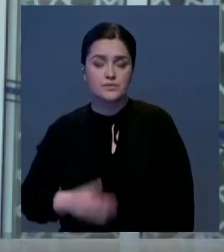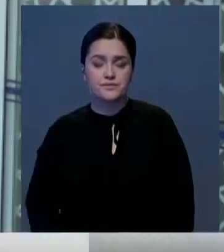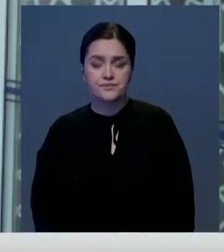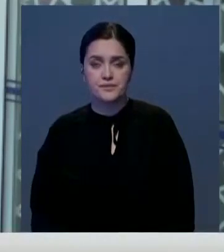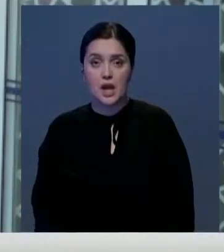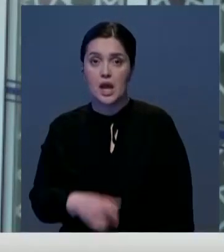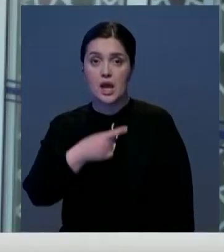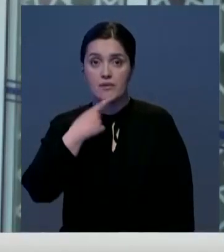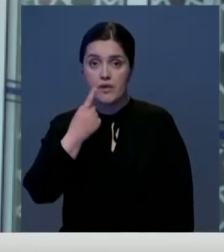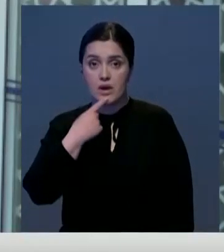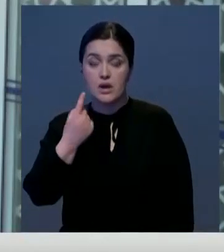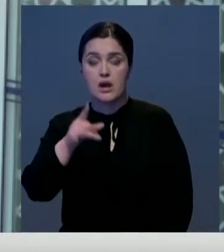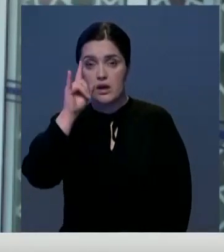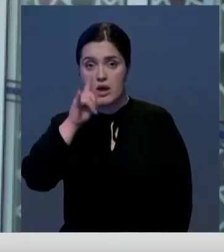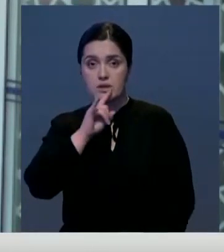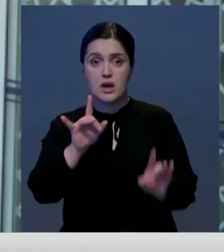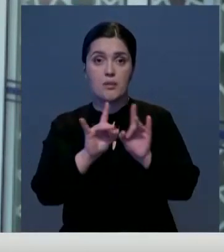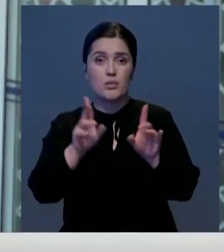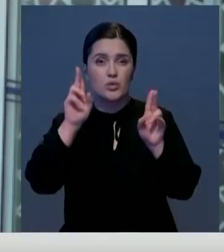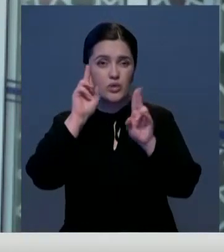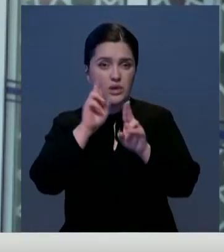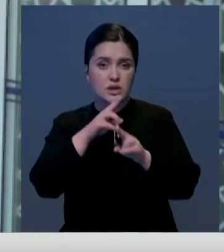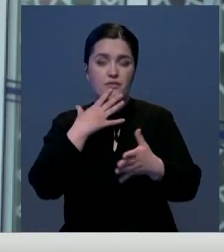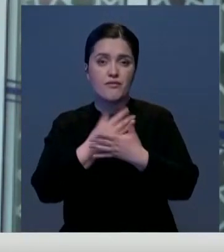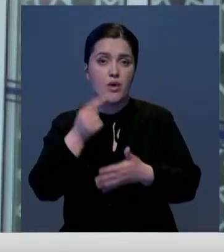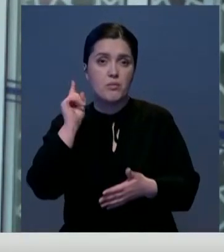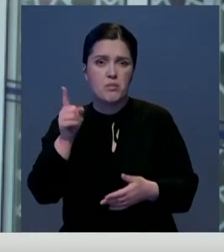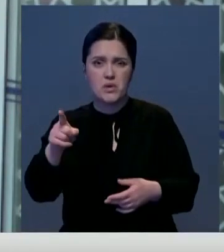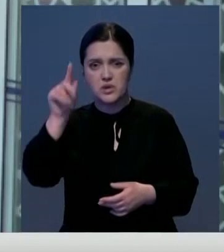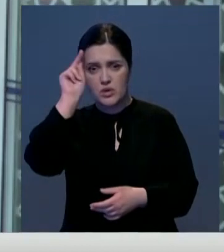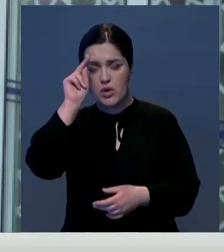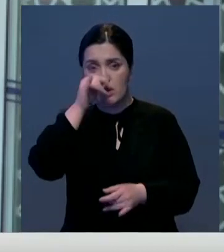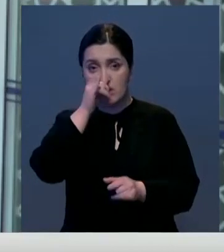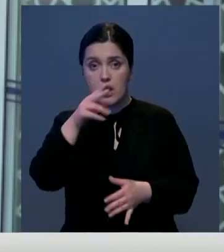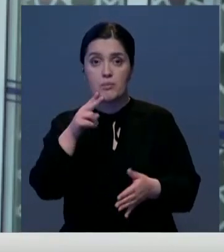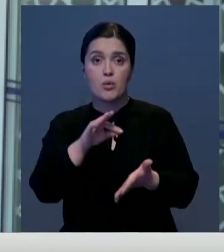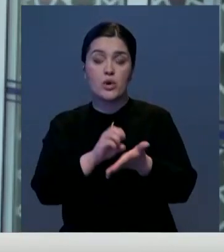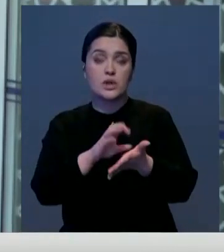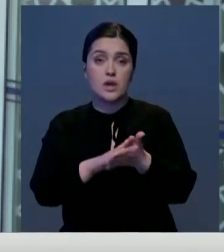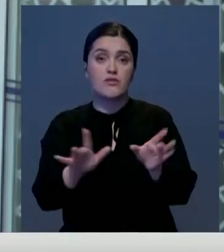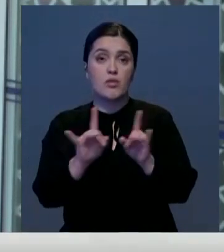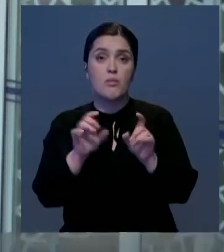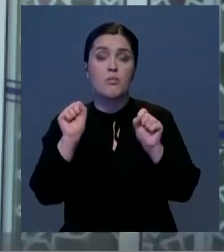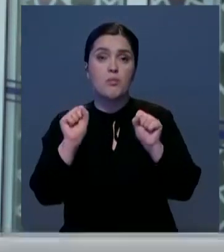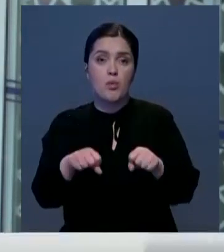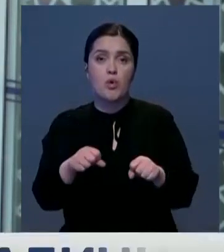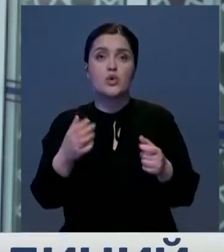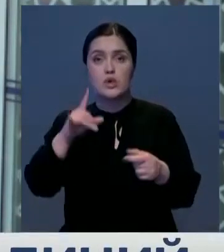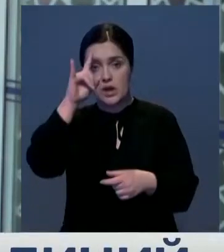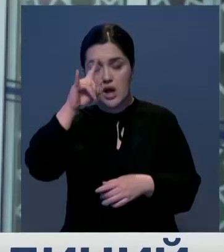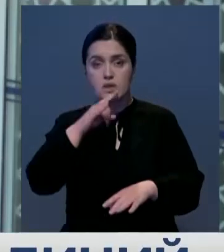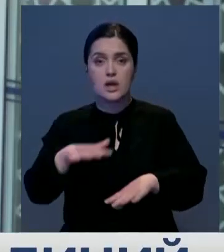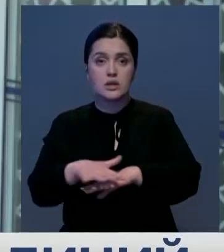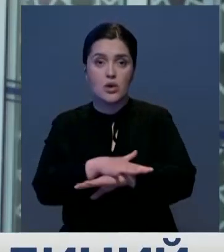Как говорится в казахской пословице, кто не знает своих предков, тот неуч. Уже по данному высказыванию можно судить, что казахский народ